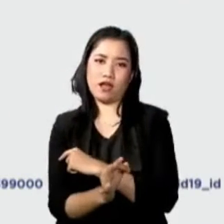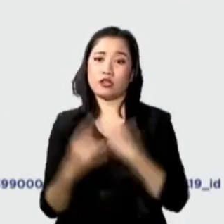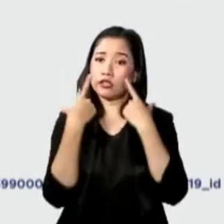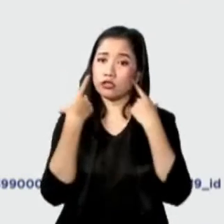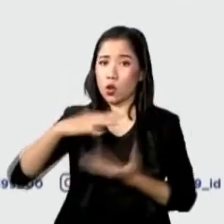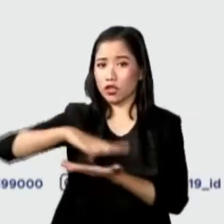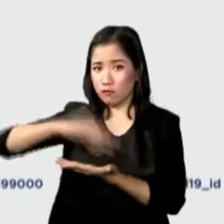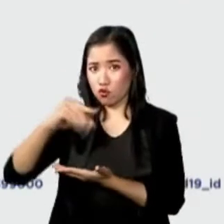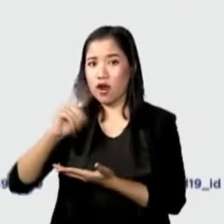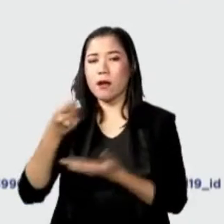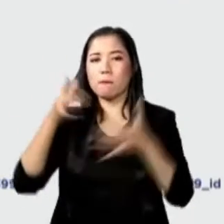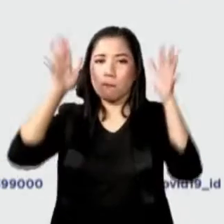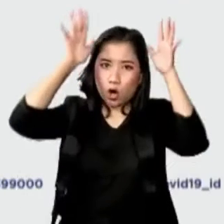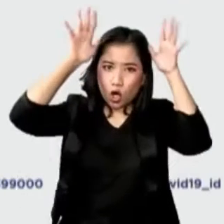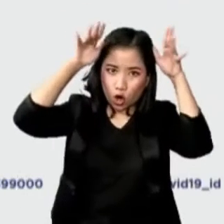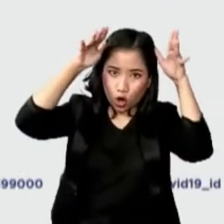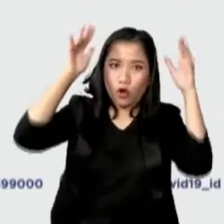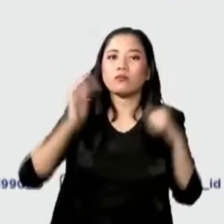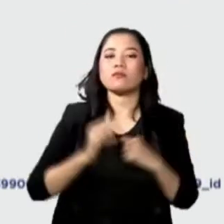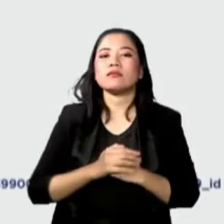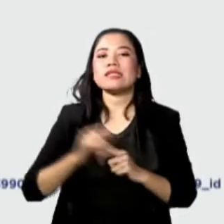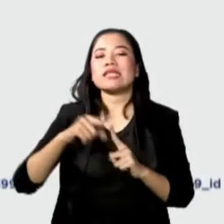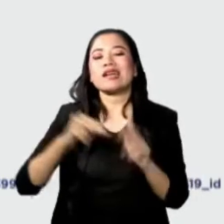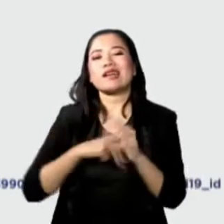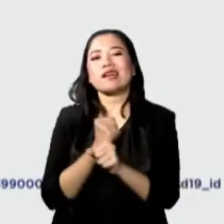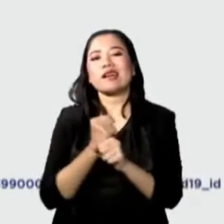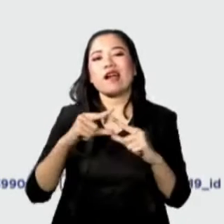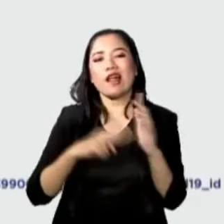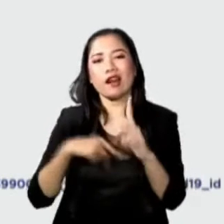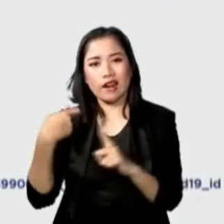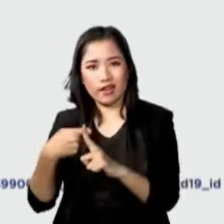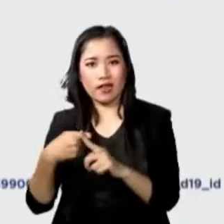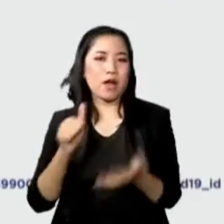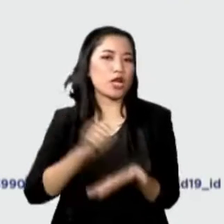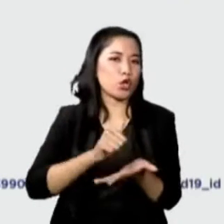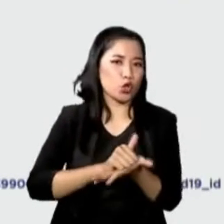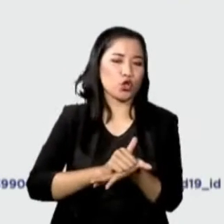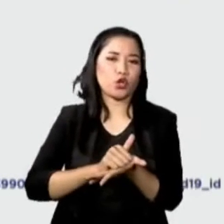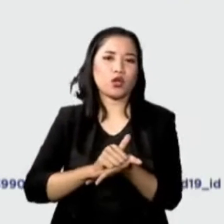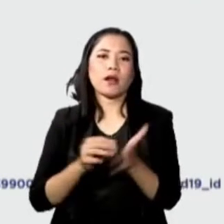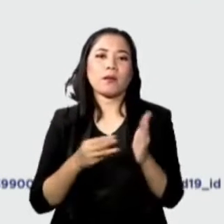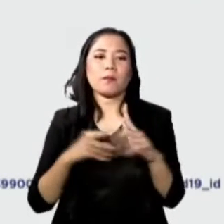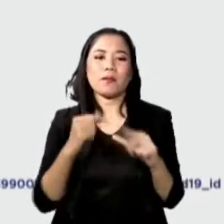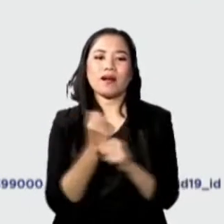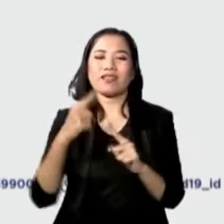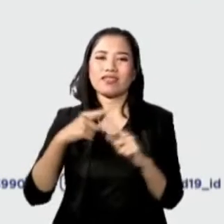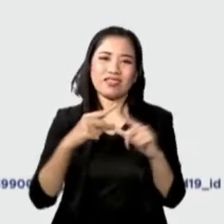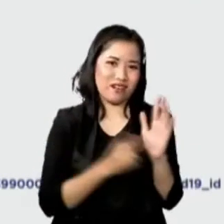Timur adalah Ponorogo, Trenggalek, Madiun, Magetan, dan